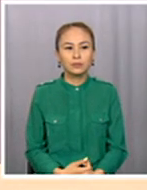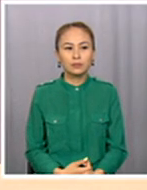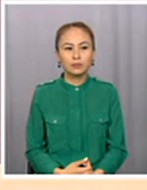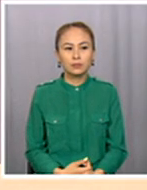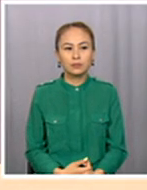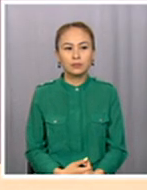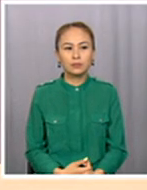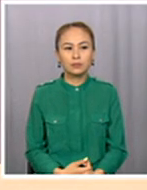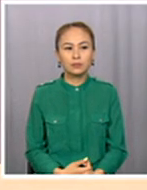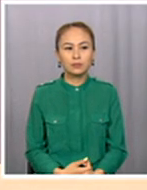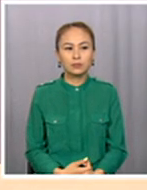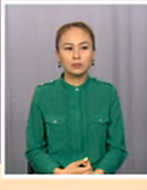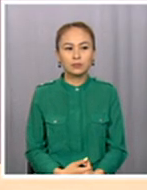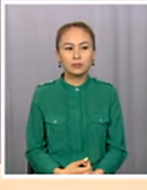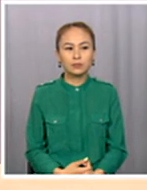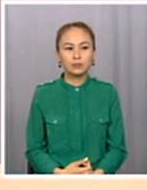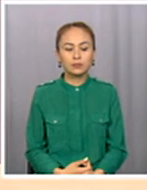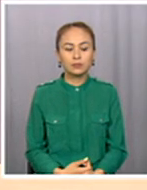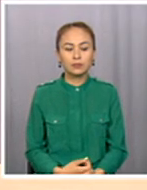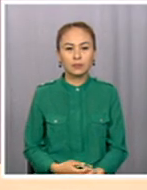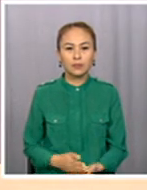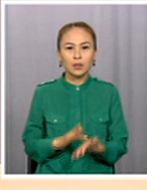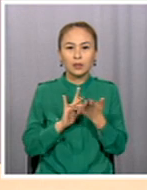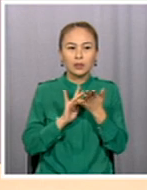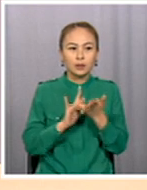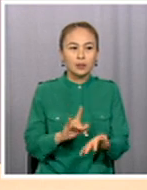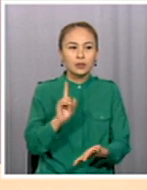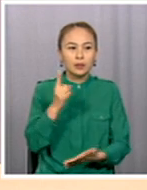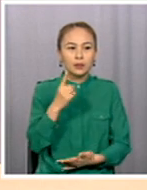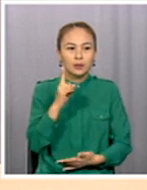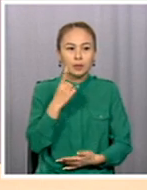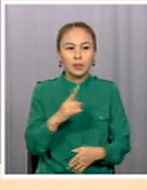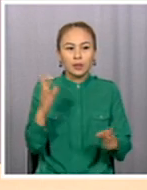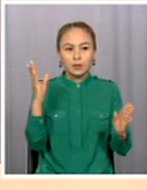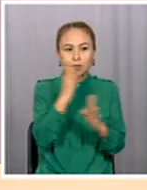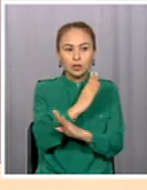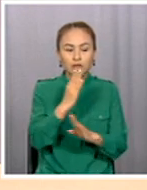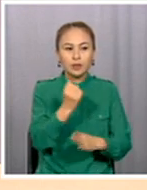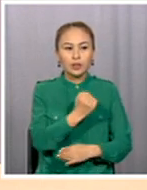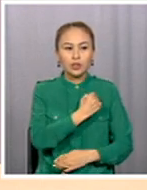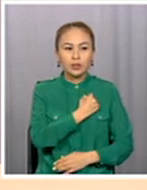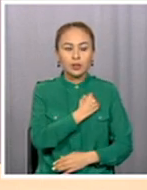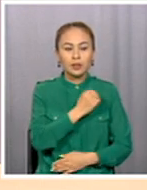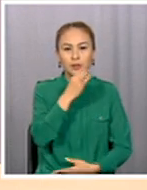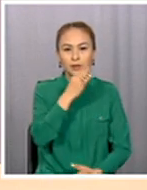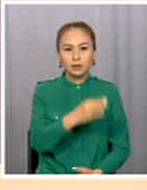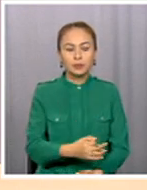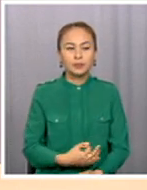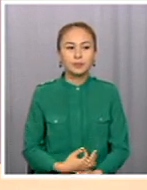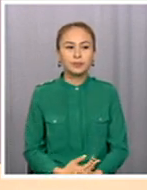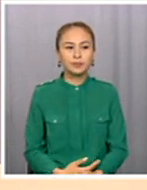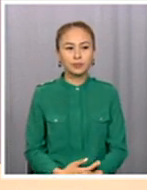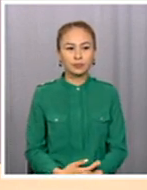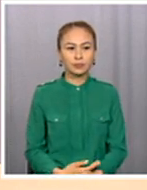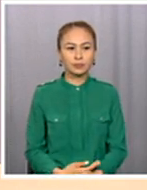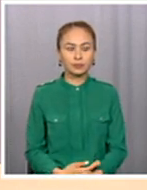Келесі сұрақты оқиық. Саяхатшыларды неліктен табиғаттың жанашырлары дейді?